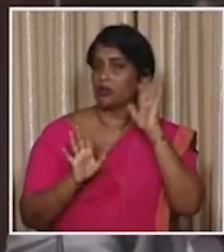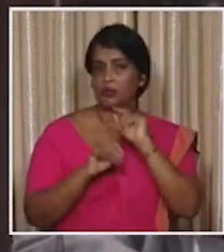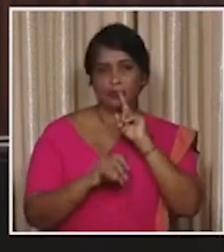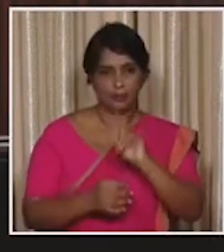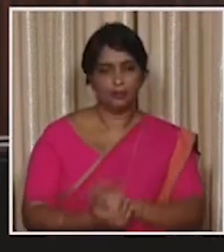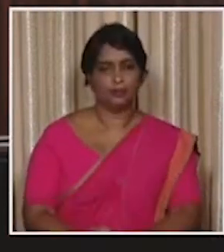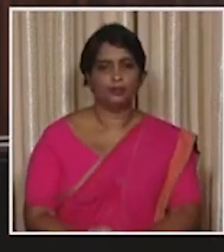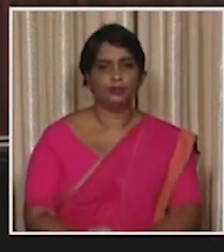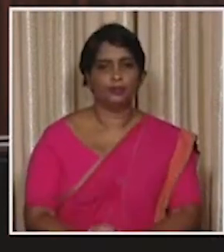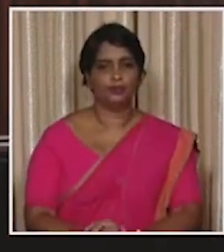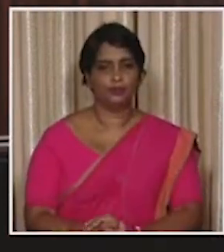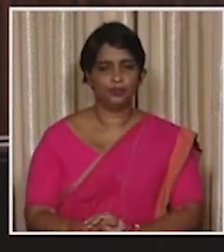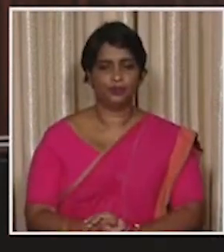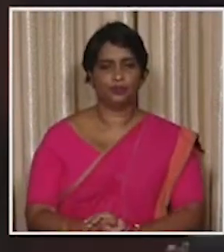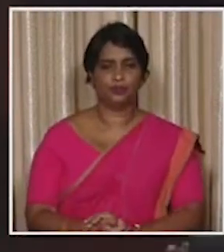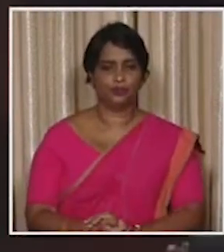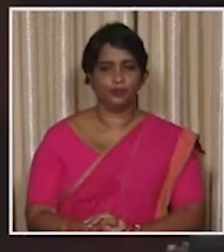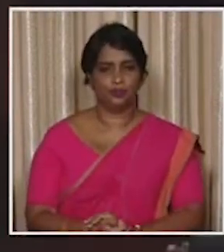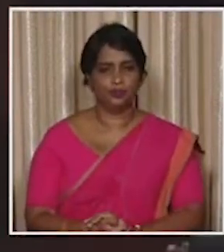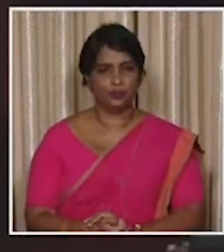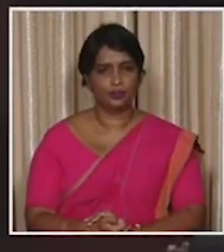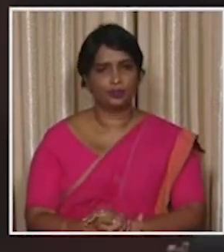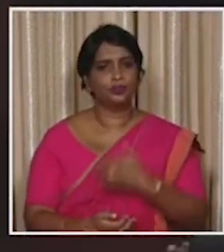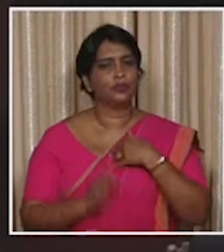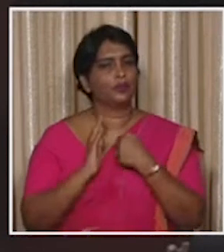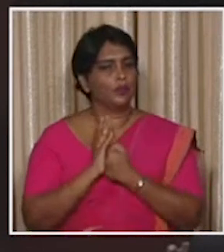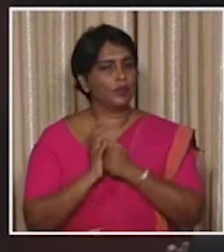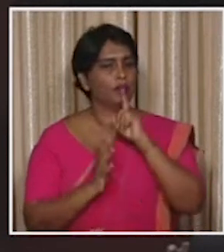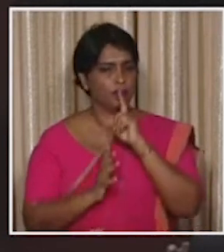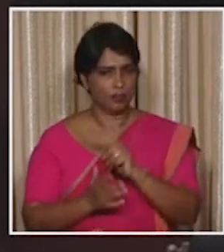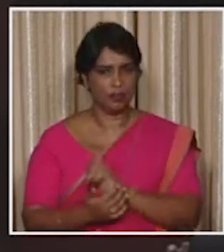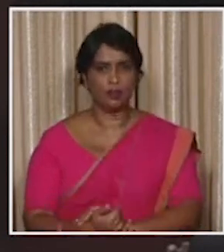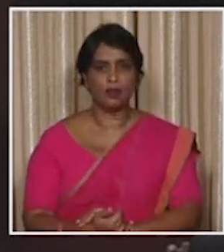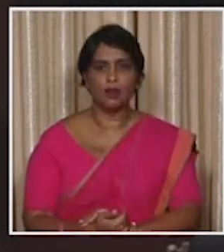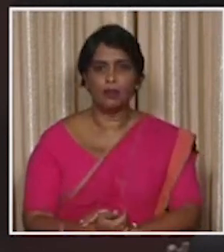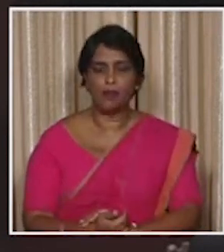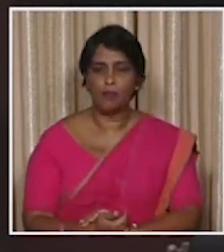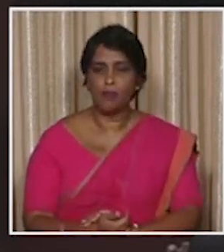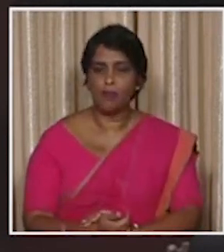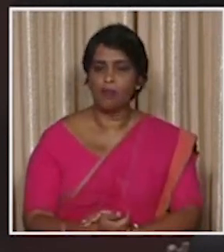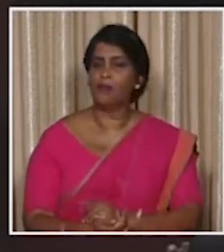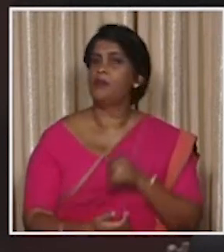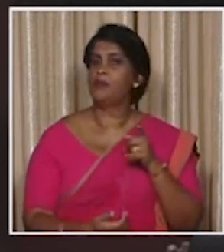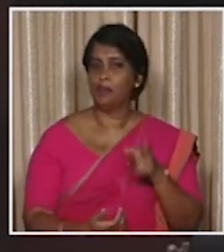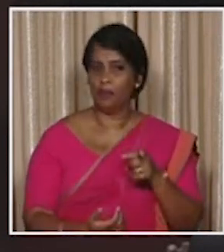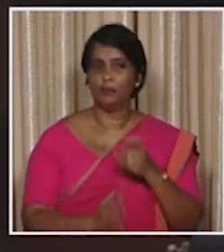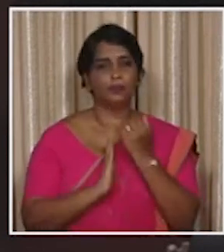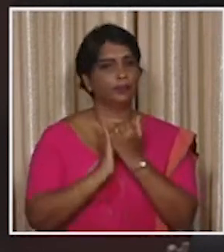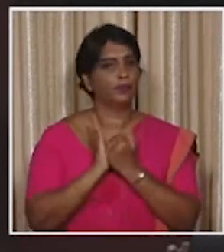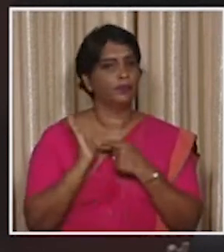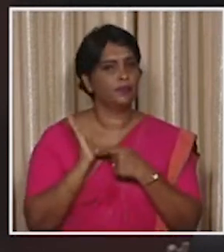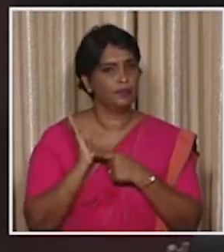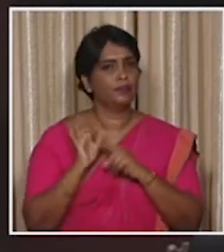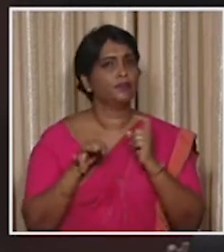ඉල්ලා සිටිනවා. මම ඔබතුමාගෙන් ඉතාම ගෞරවයෙන් ඉල්ලනවා මේ මේ මේ න්‍යාය පත්‍රයේ